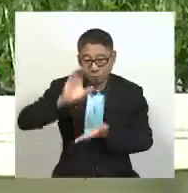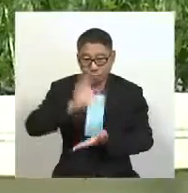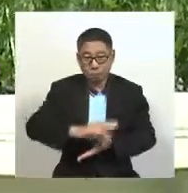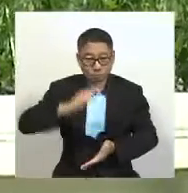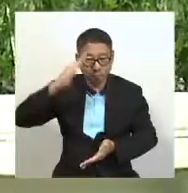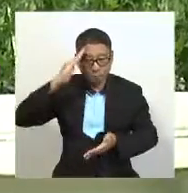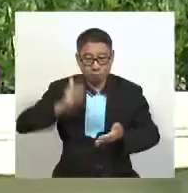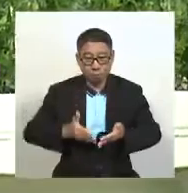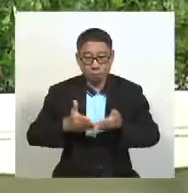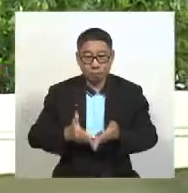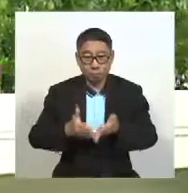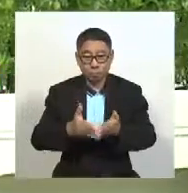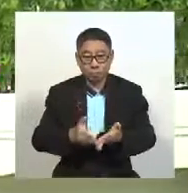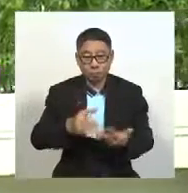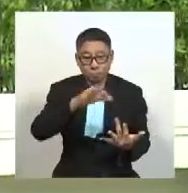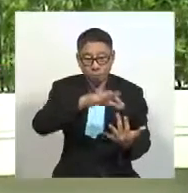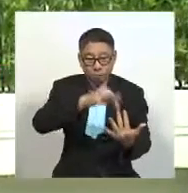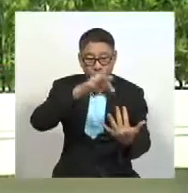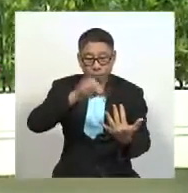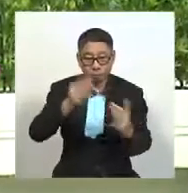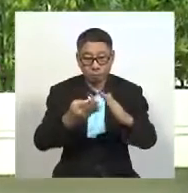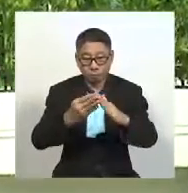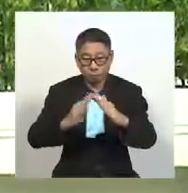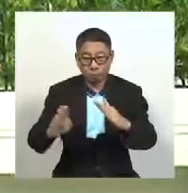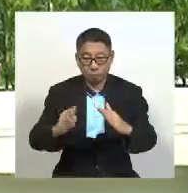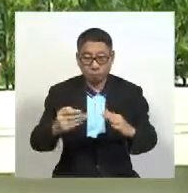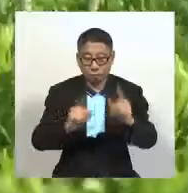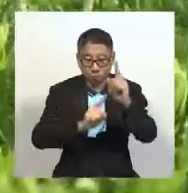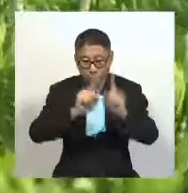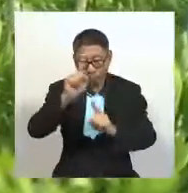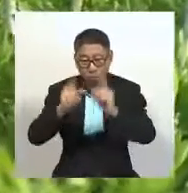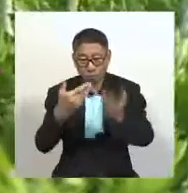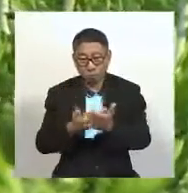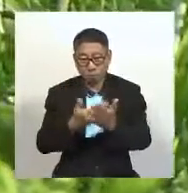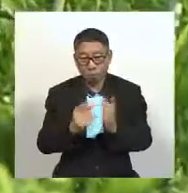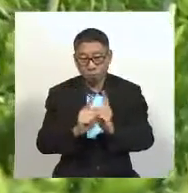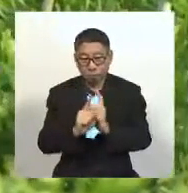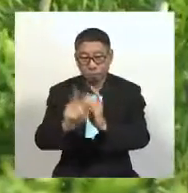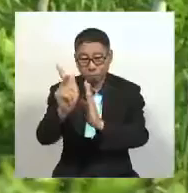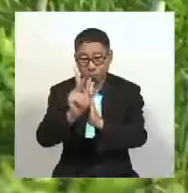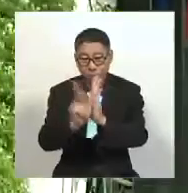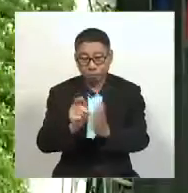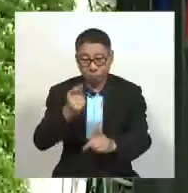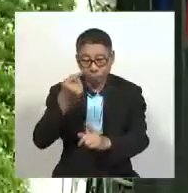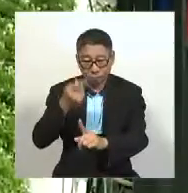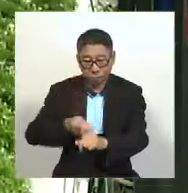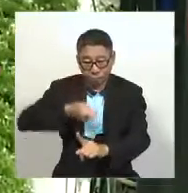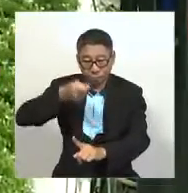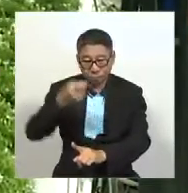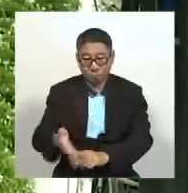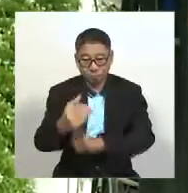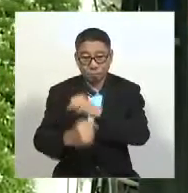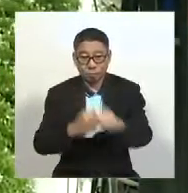ของกองทัพเรือซึ่งการคัดเลือกบริษัทและประเมินราคาก็เป็นไปตามพรบการจัดซื้อจัดจ้าง